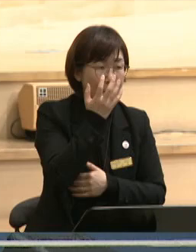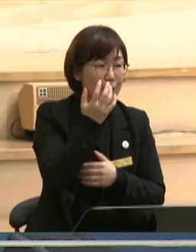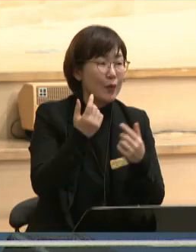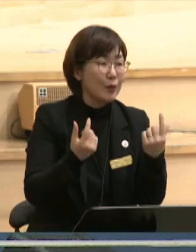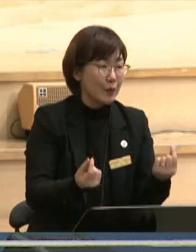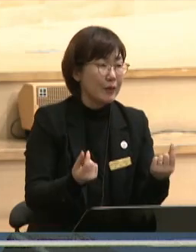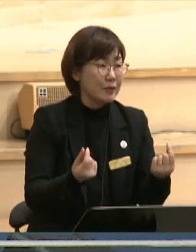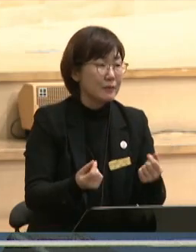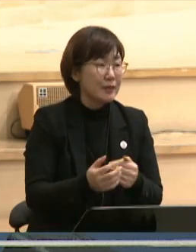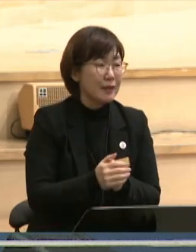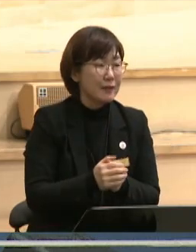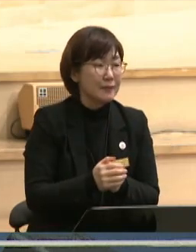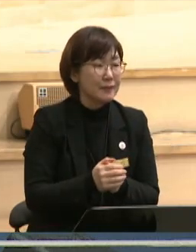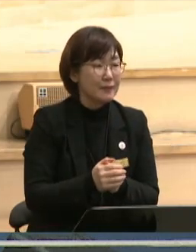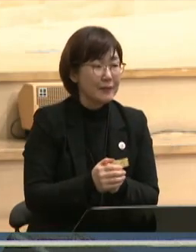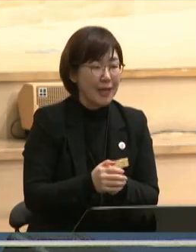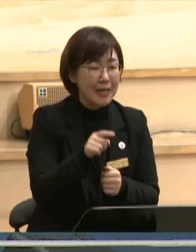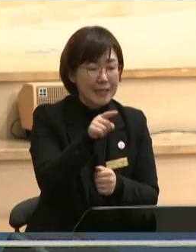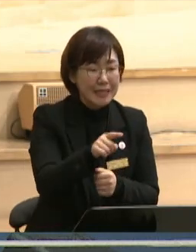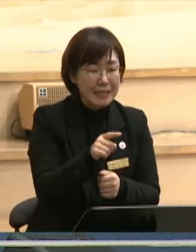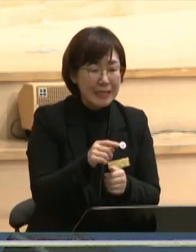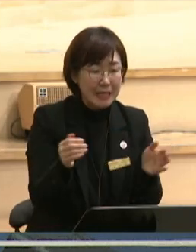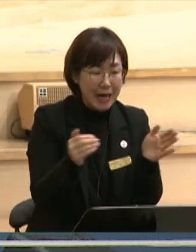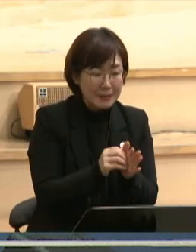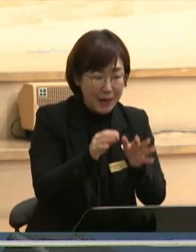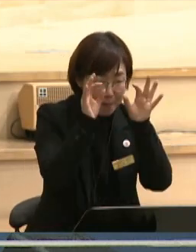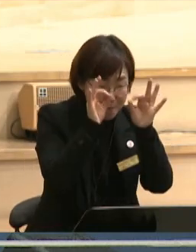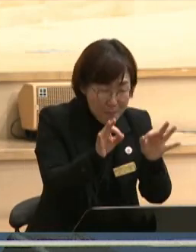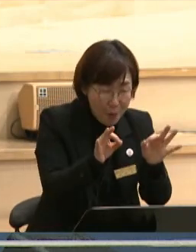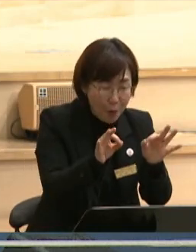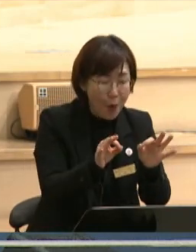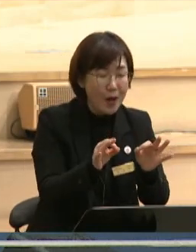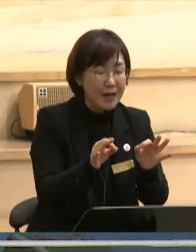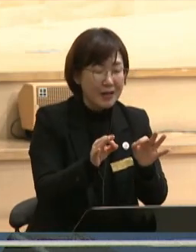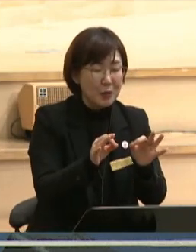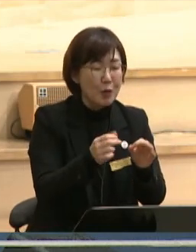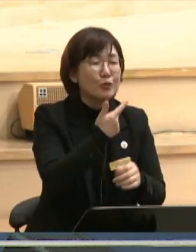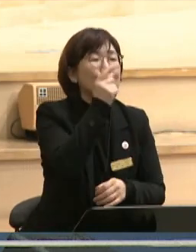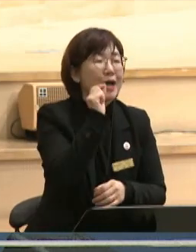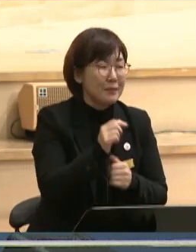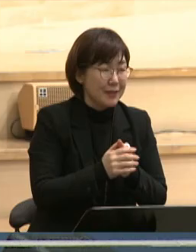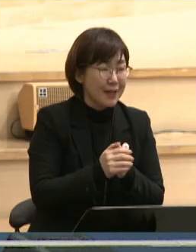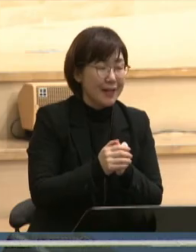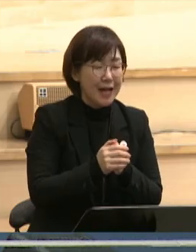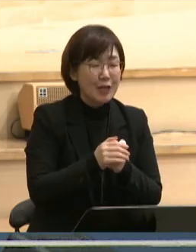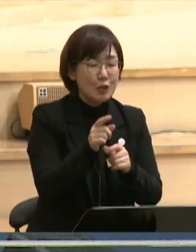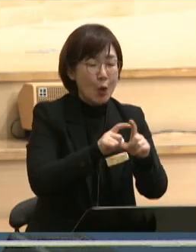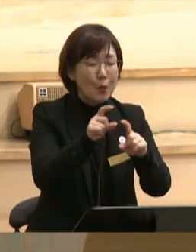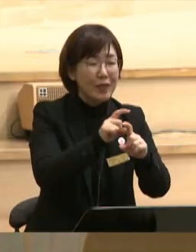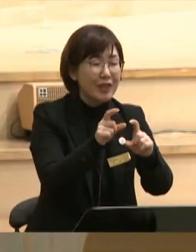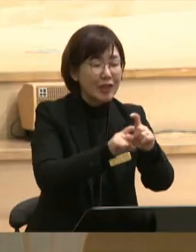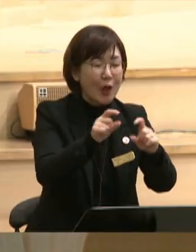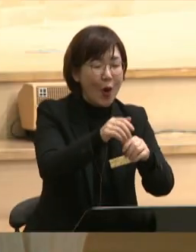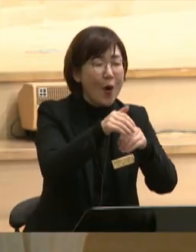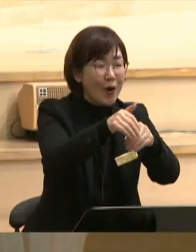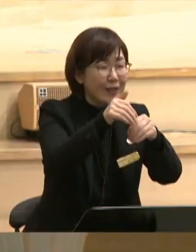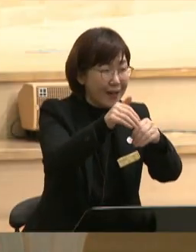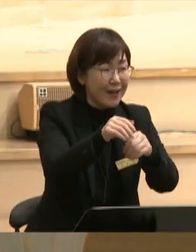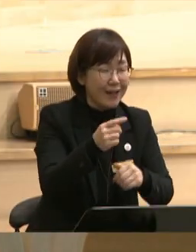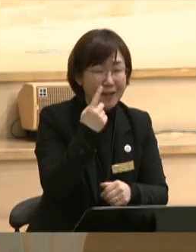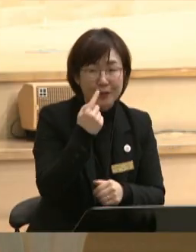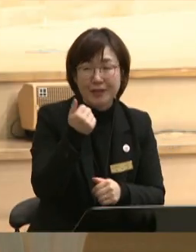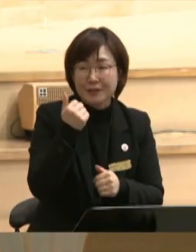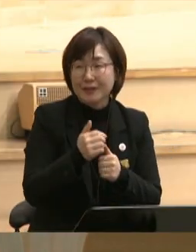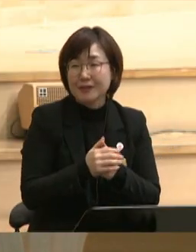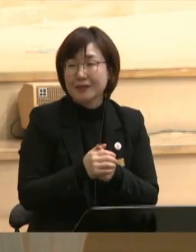근데 여러분 여기서 끝나도 안 됩니다 더 가야 돼요 자 여기서 어디까지 가냐 요한복음 17장 21절